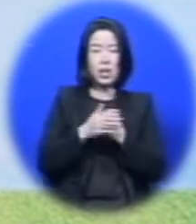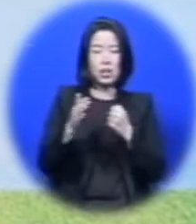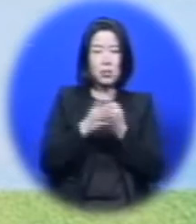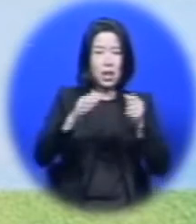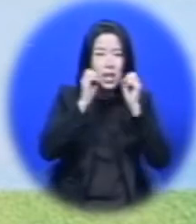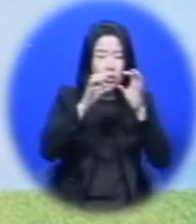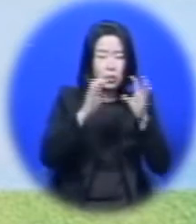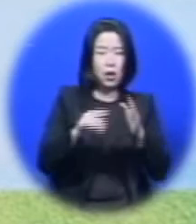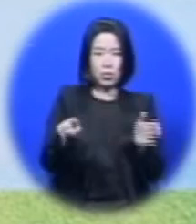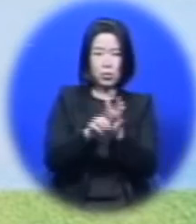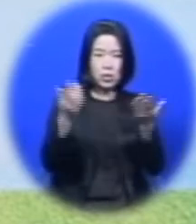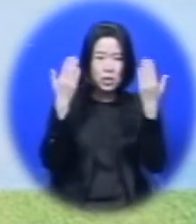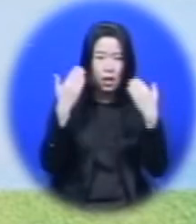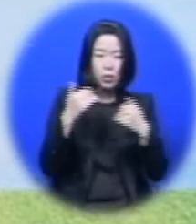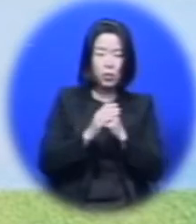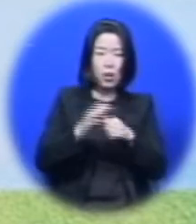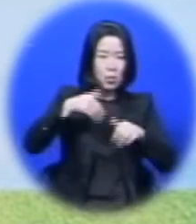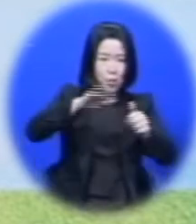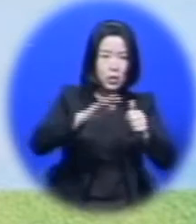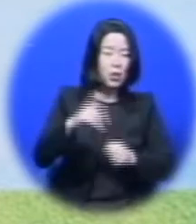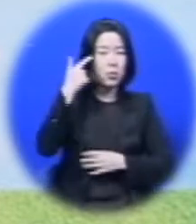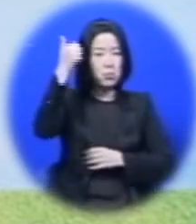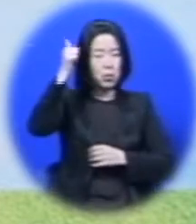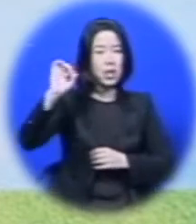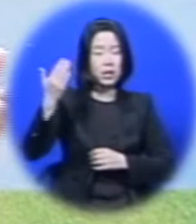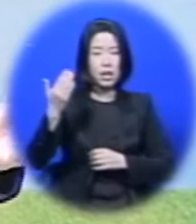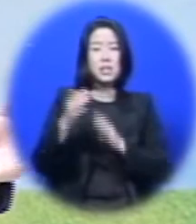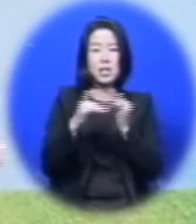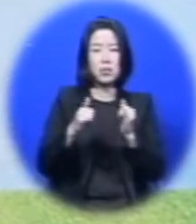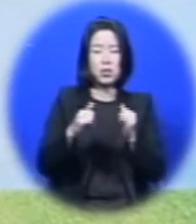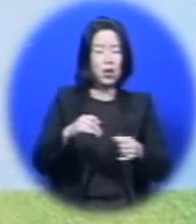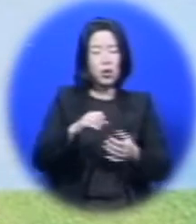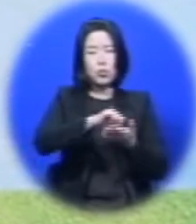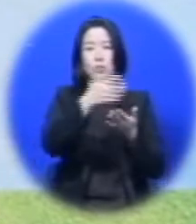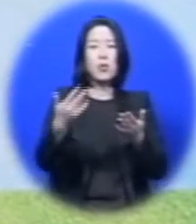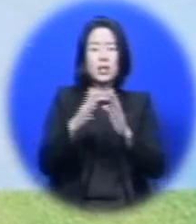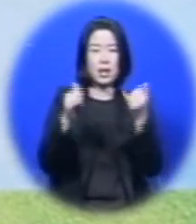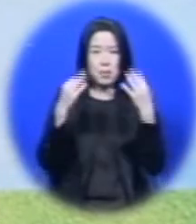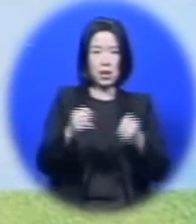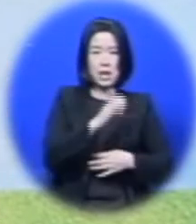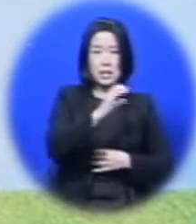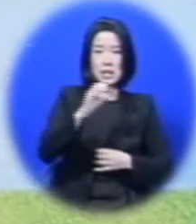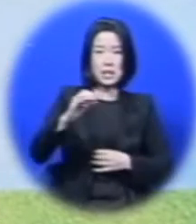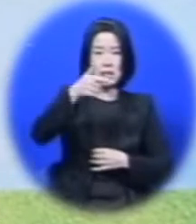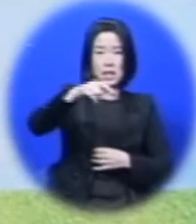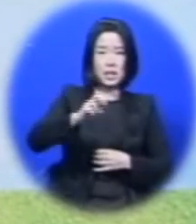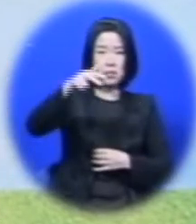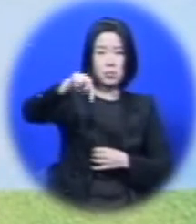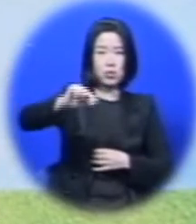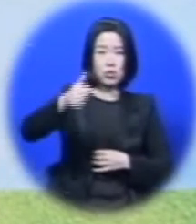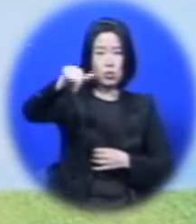신학교 보내서 목사가 되신 분들 중에 깜짝 놀랄 분들이 너무너무 많아요. CCC의 김중건